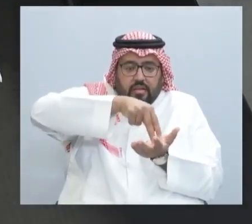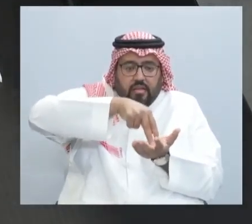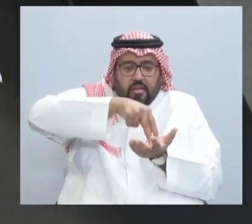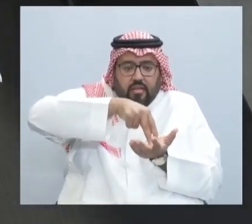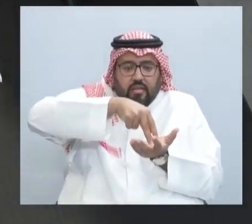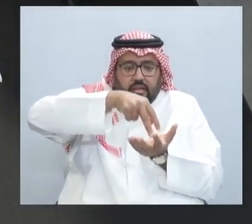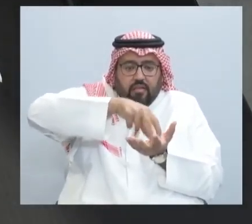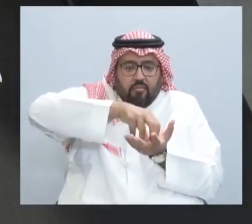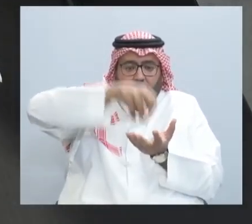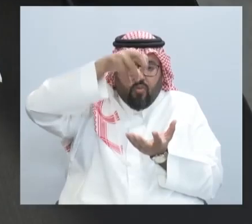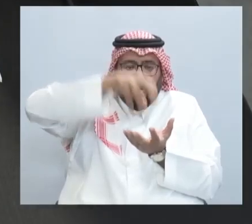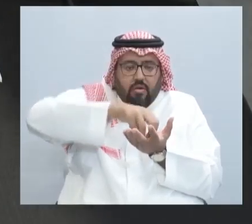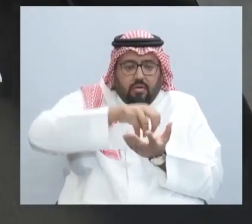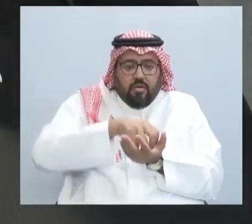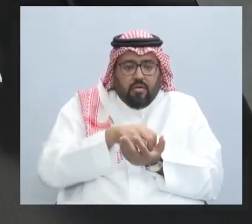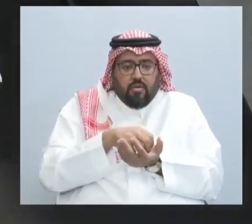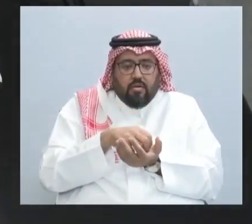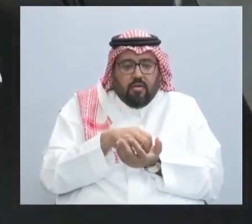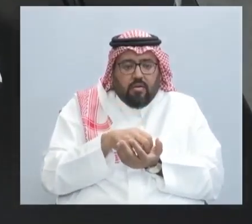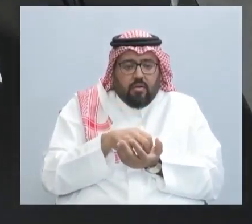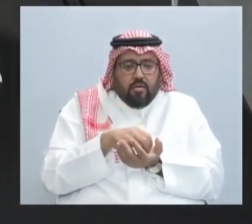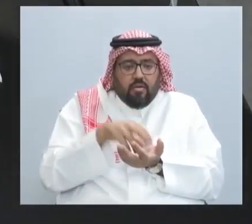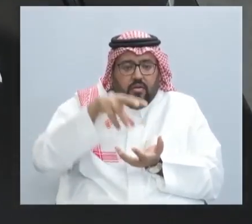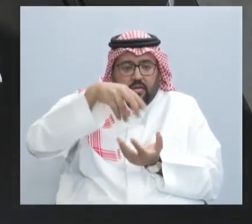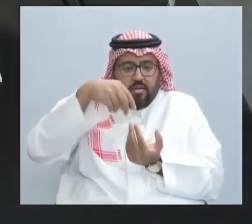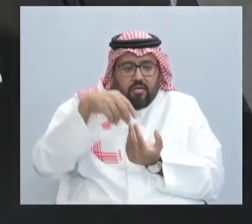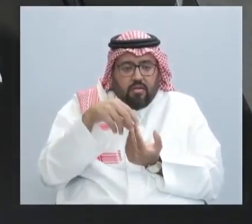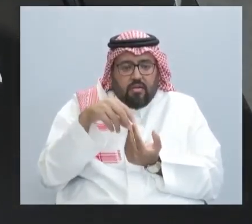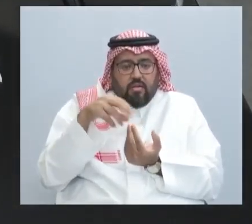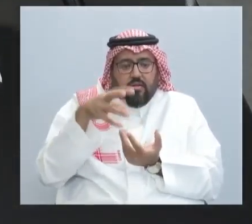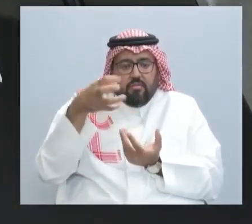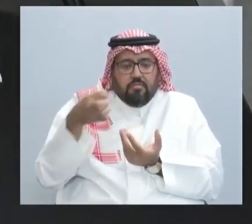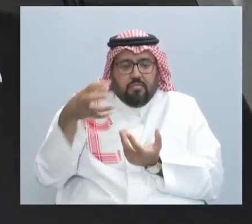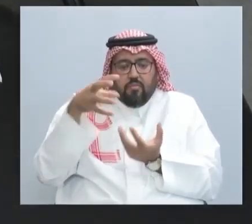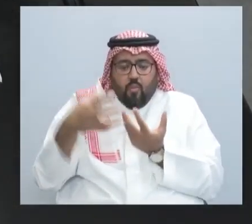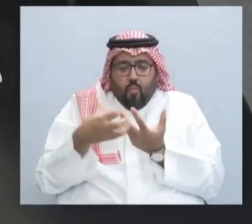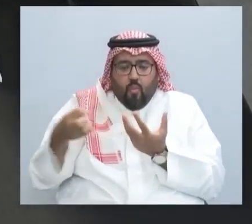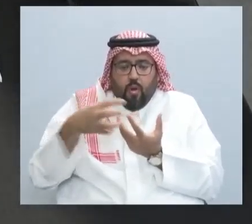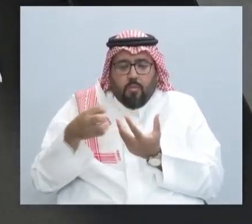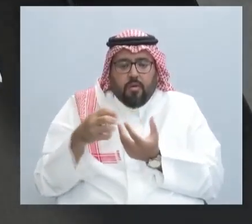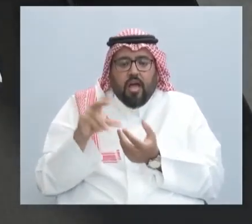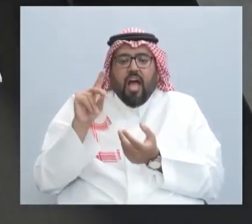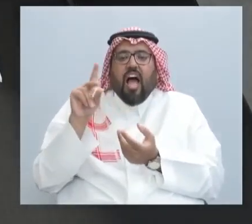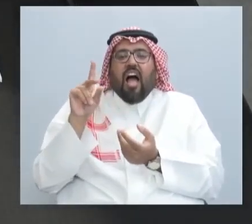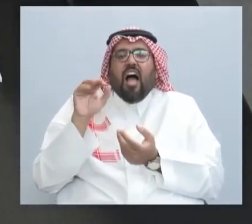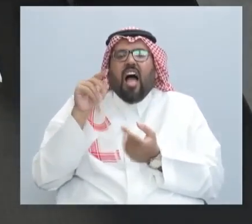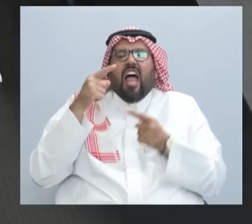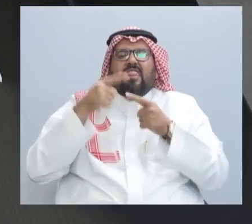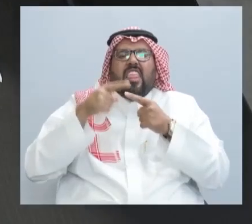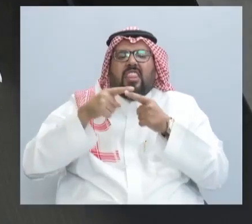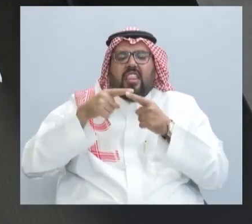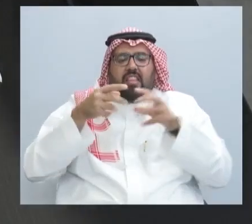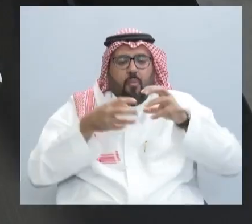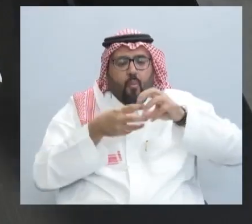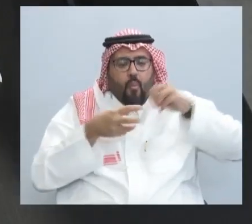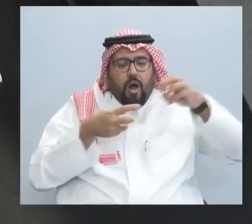وعزيزه الطالبه احسنتم لان المغناطيس يقوم بجذب الحديد ويعتبر